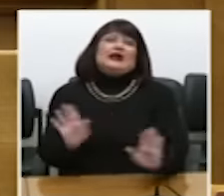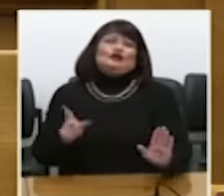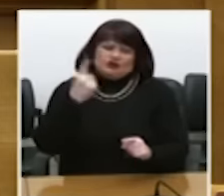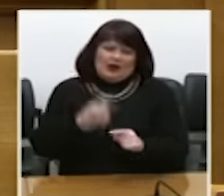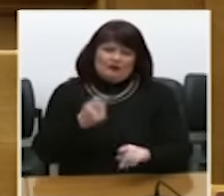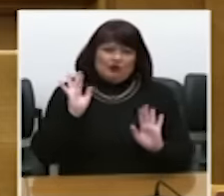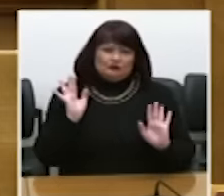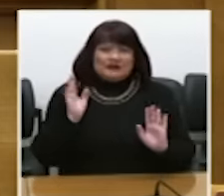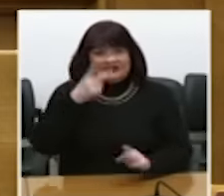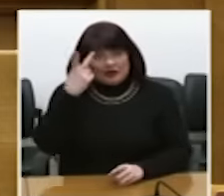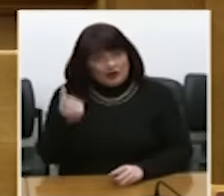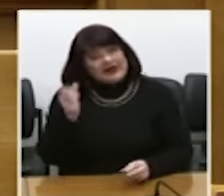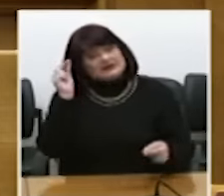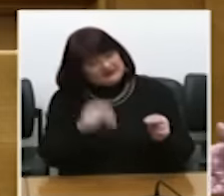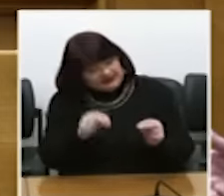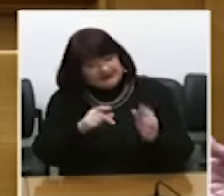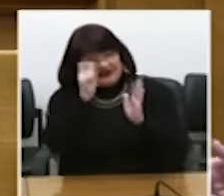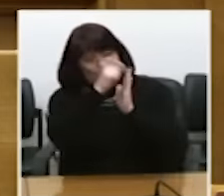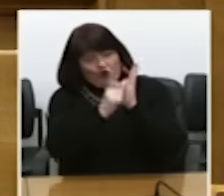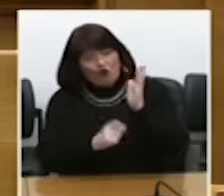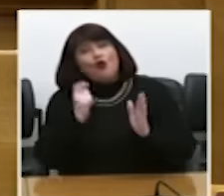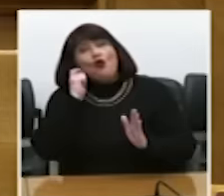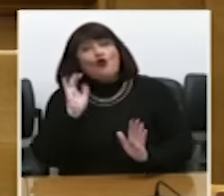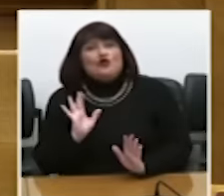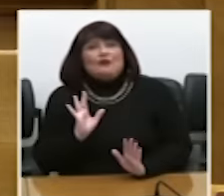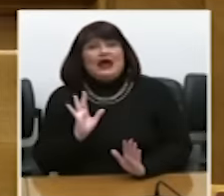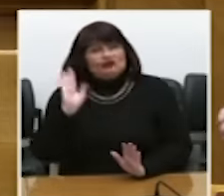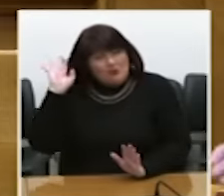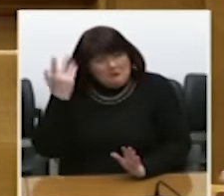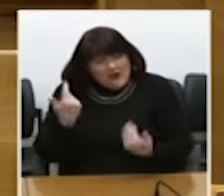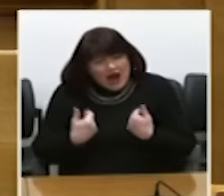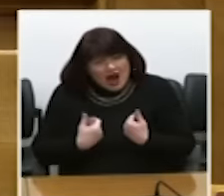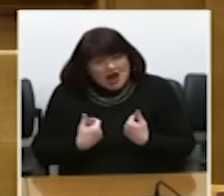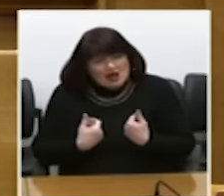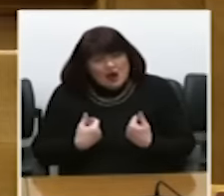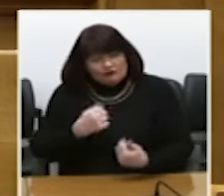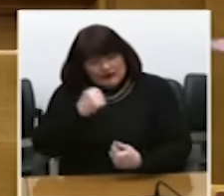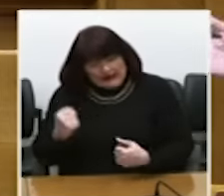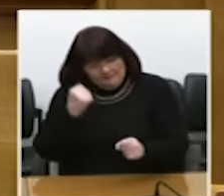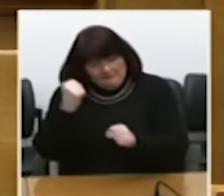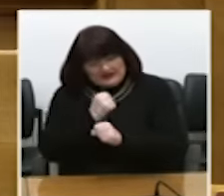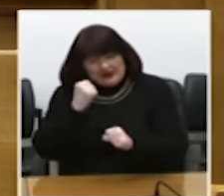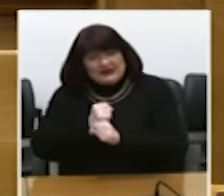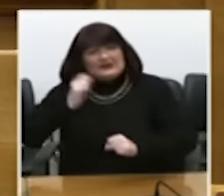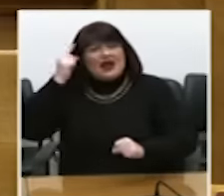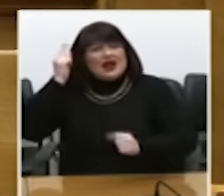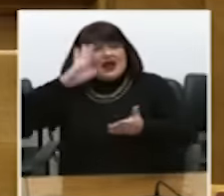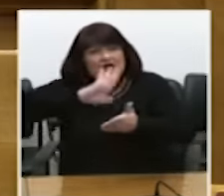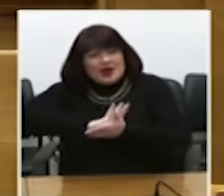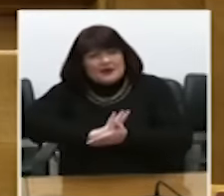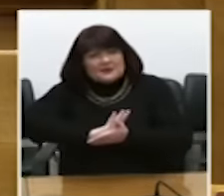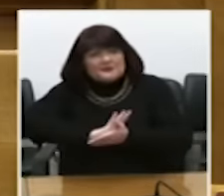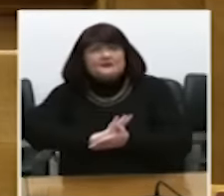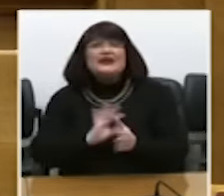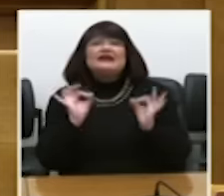Είναι παροχημένο αυτό? Είναι αγκύλωση? Είναι δογματισμός? Και το σύγχρονο και προοδευτικό ποιο είναι?